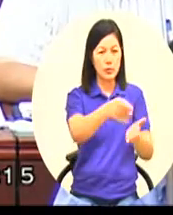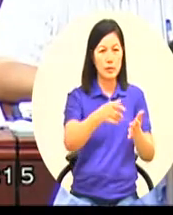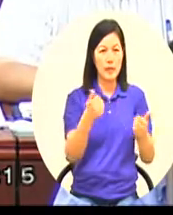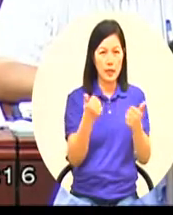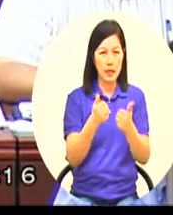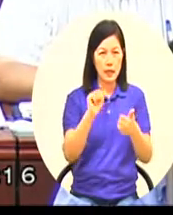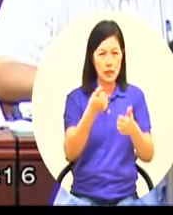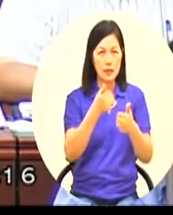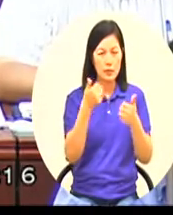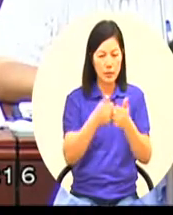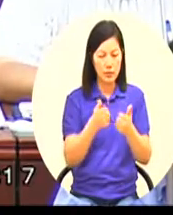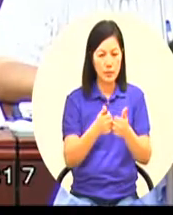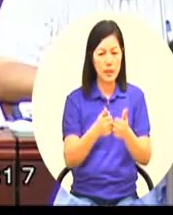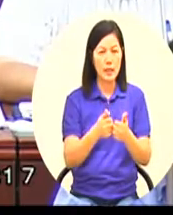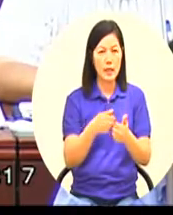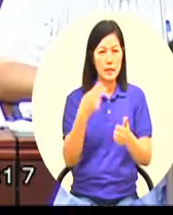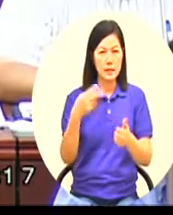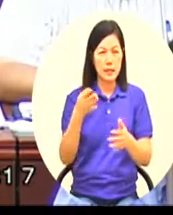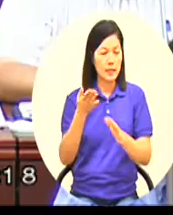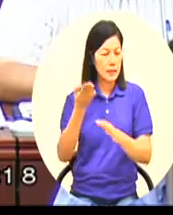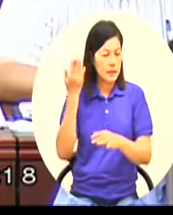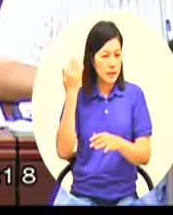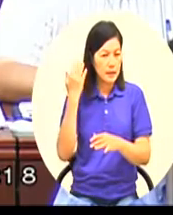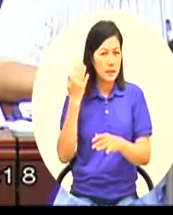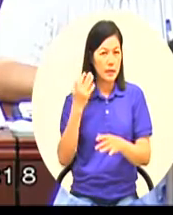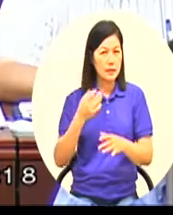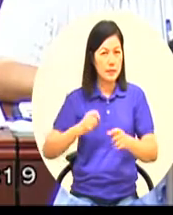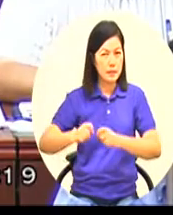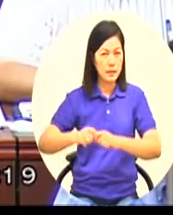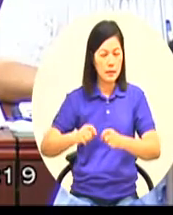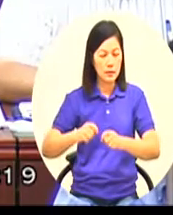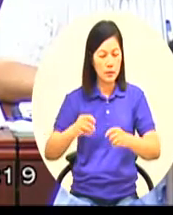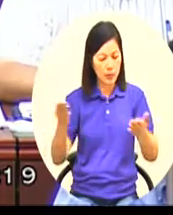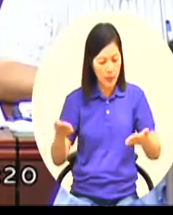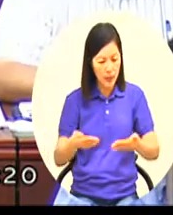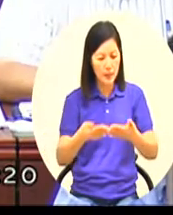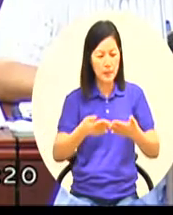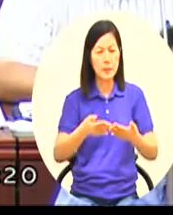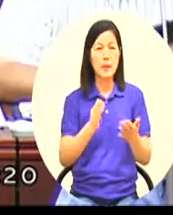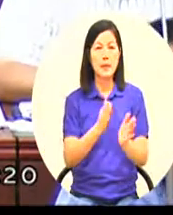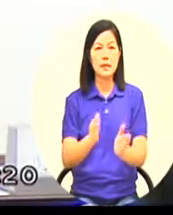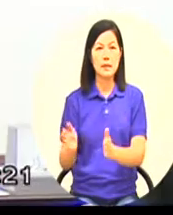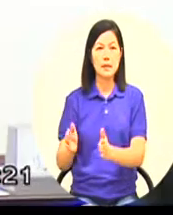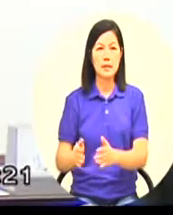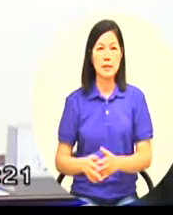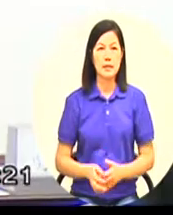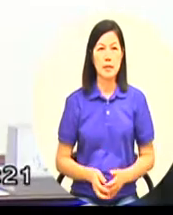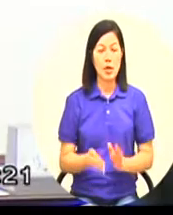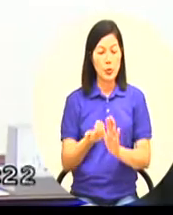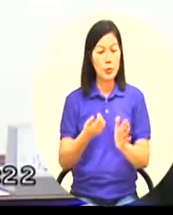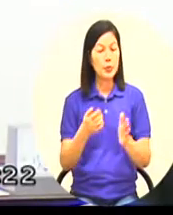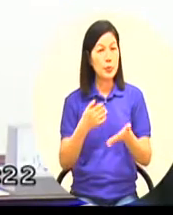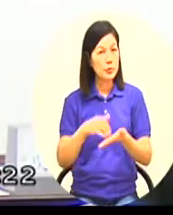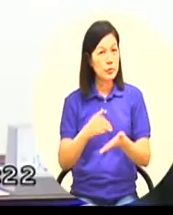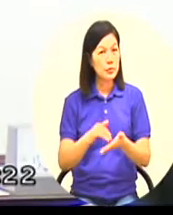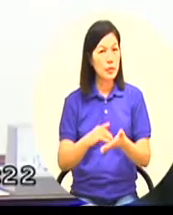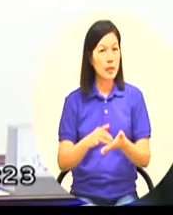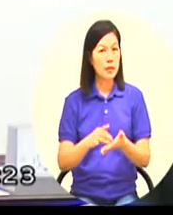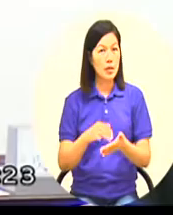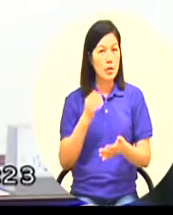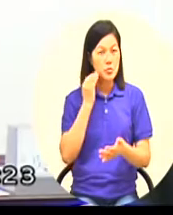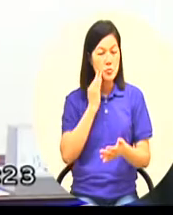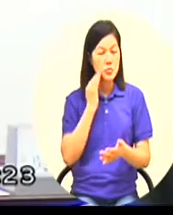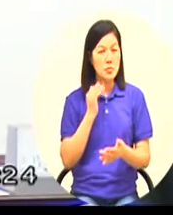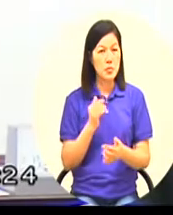之前的那个案子一起来做一个处理。 现在大概预计，如果是很精准的家